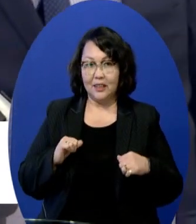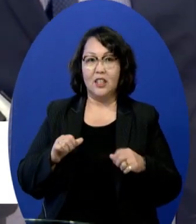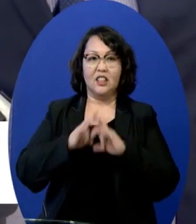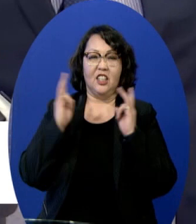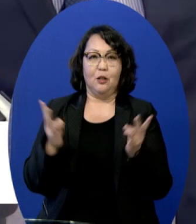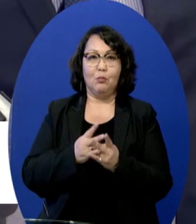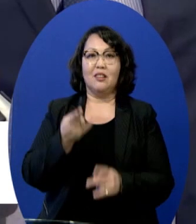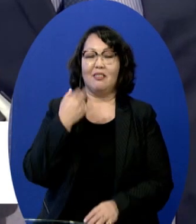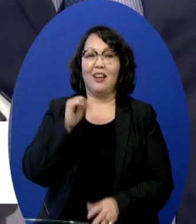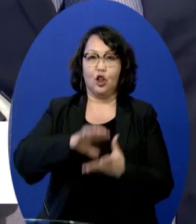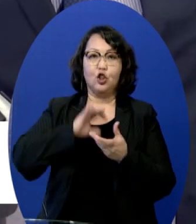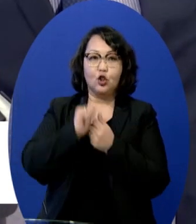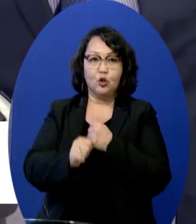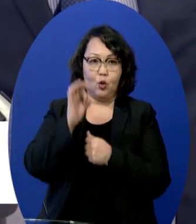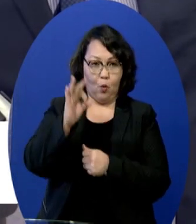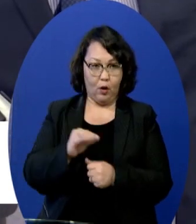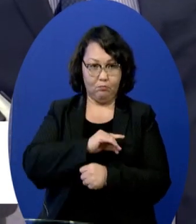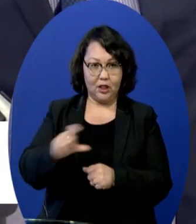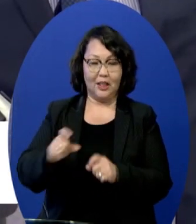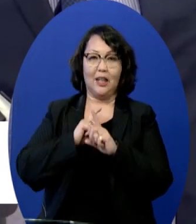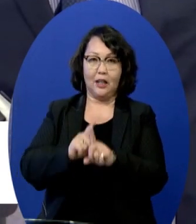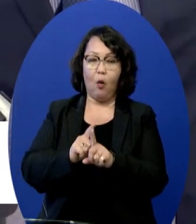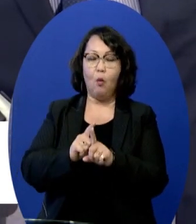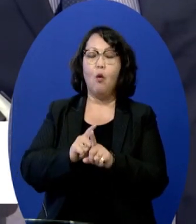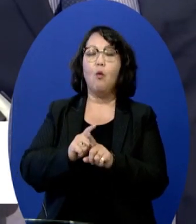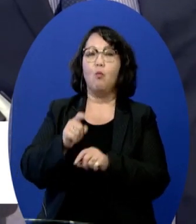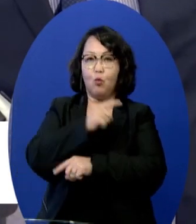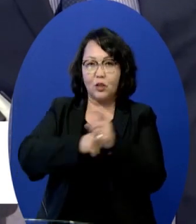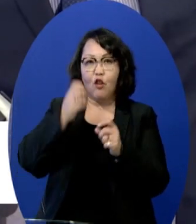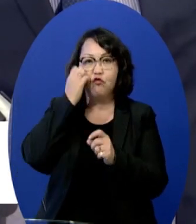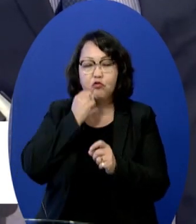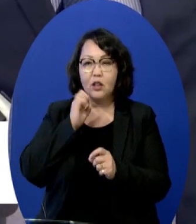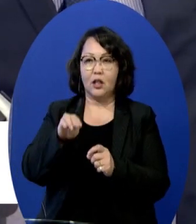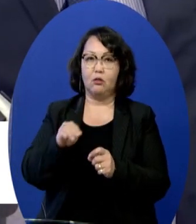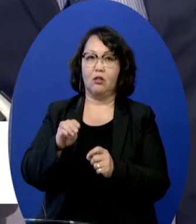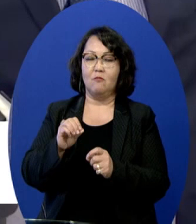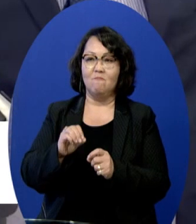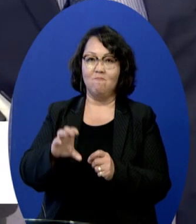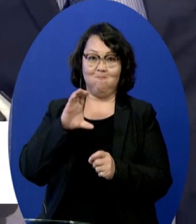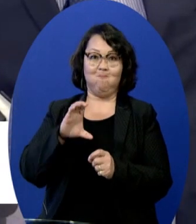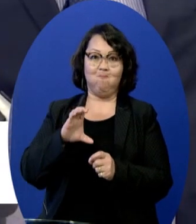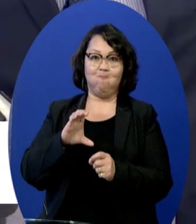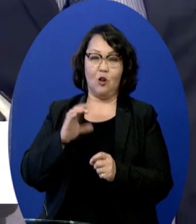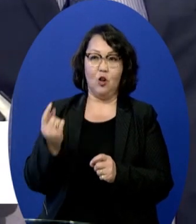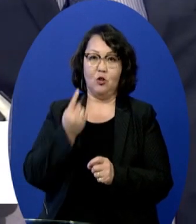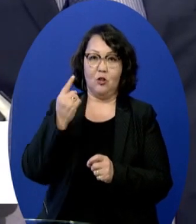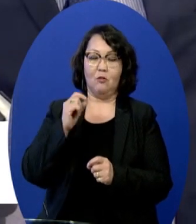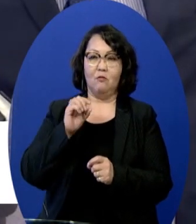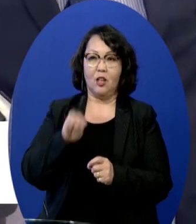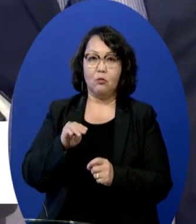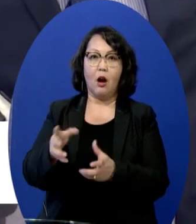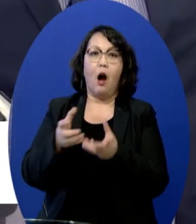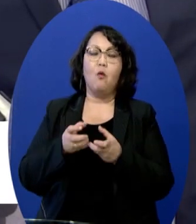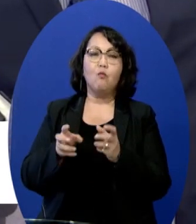нийгмийн даатгал төссөн тэр хэмжээгээрээ буцаагаад одоо тэтгэврээ авах арай илүү өндөр тэтгэвэр өөртөө авах ийм